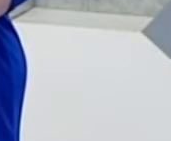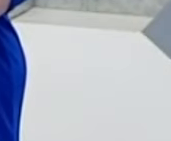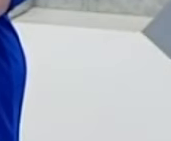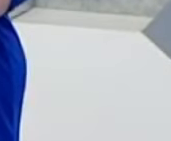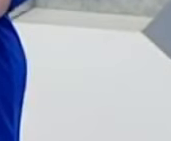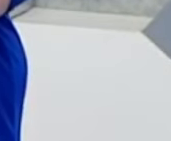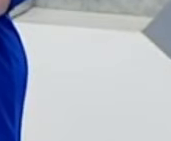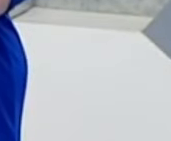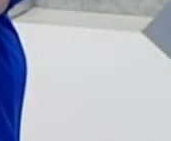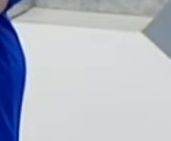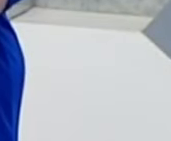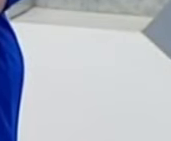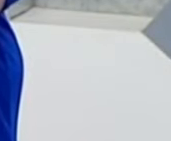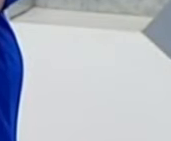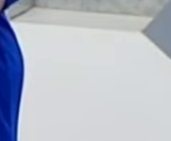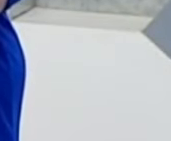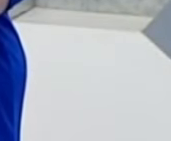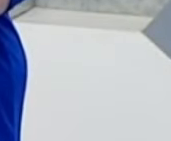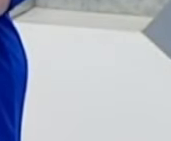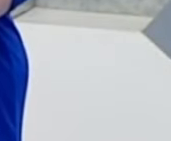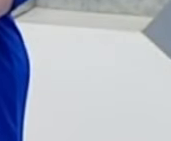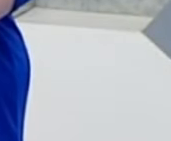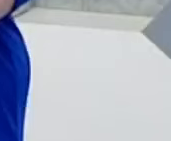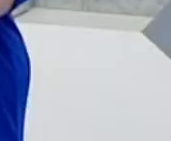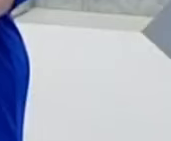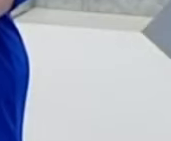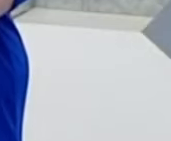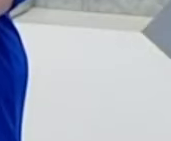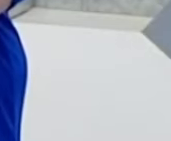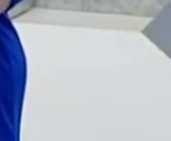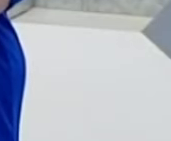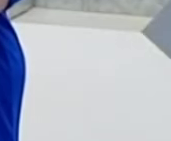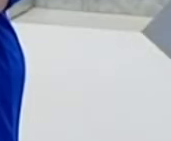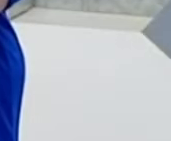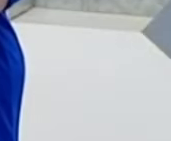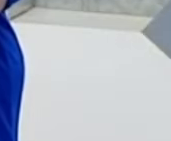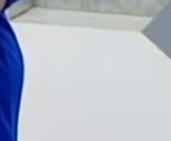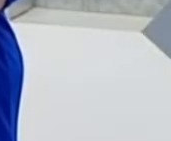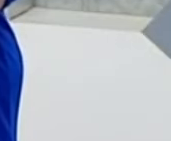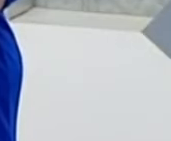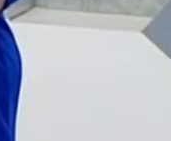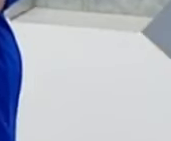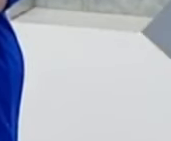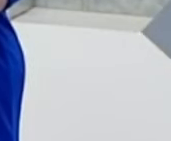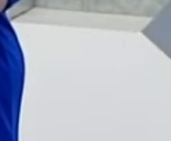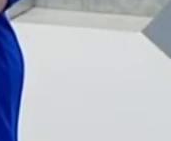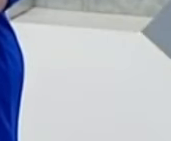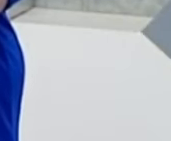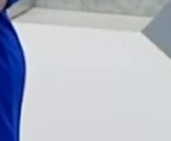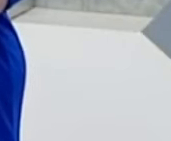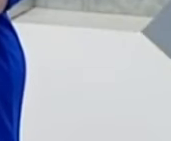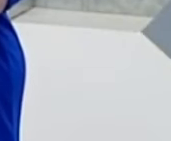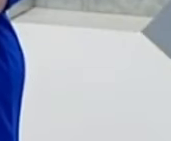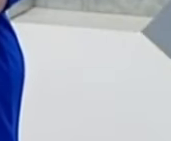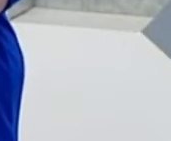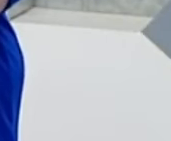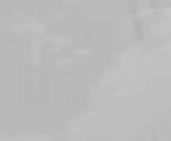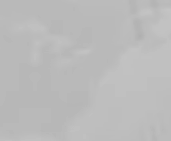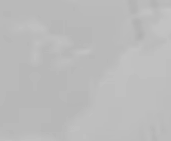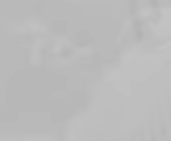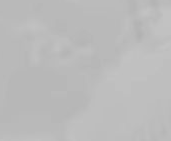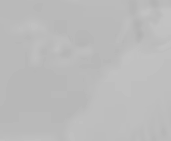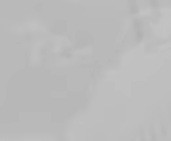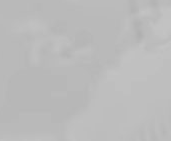naman abroad, subaybayan nyo kami sa GMA Pinoy TV at sa www.gmanews.tv.